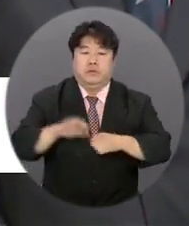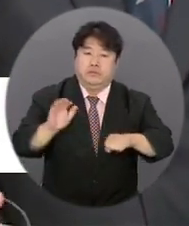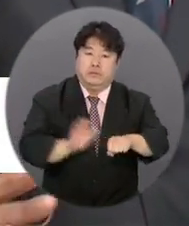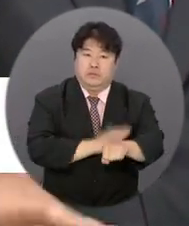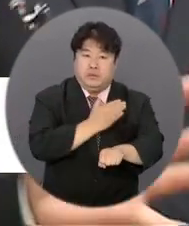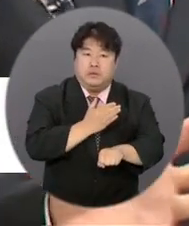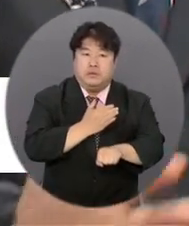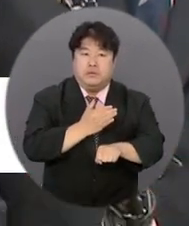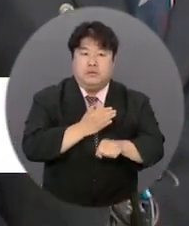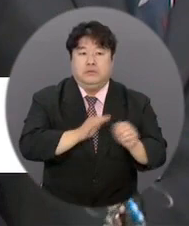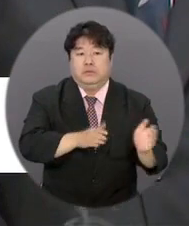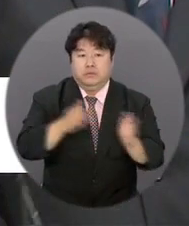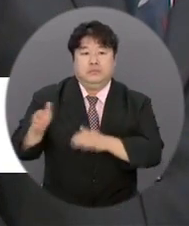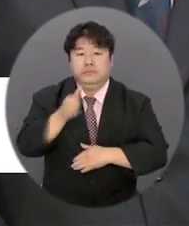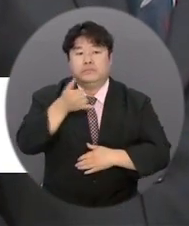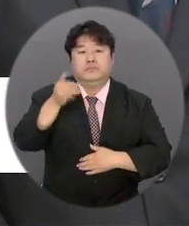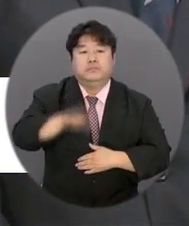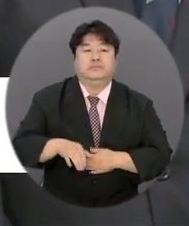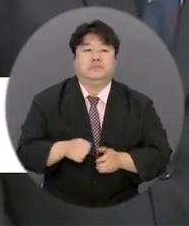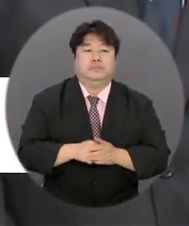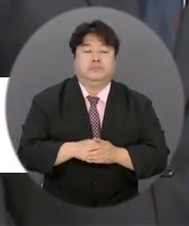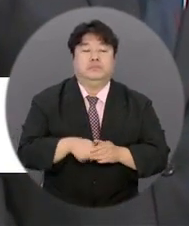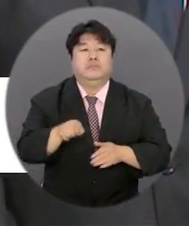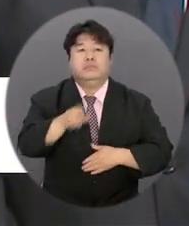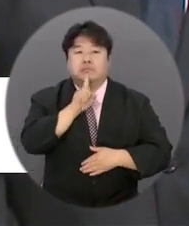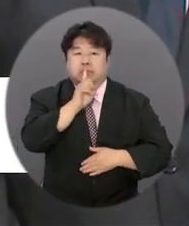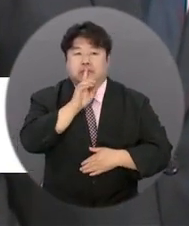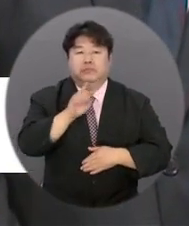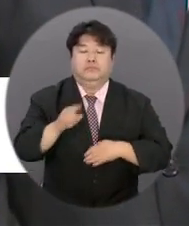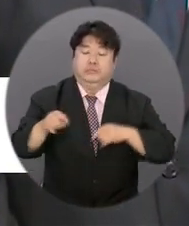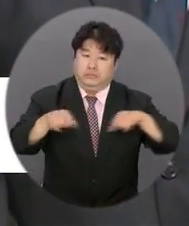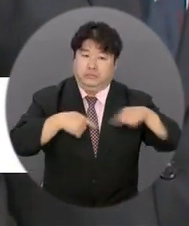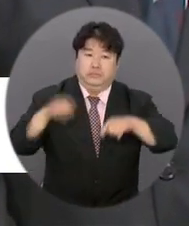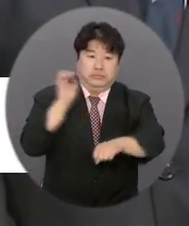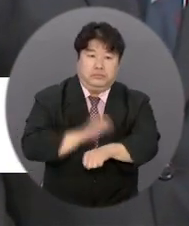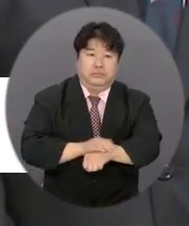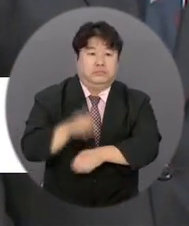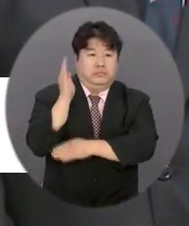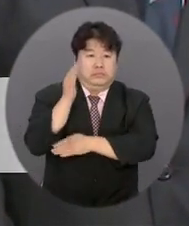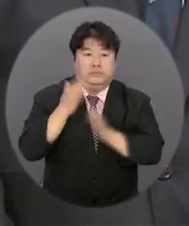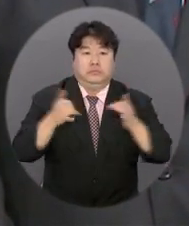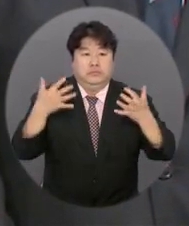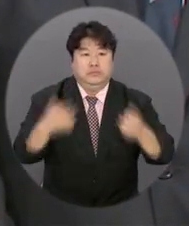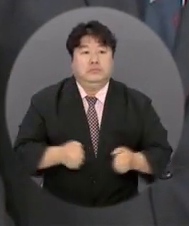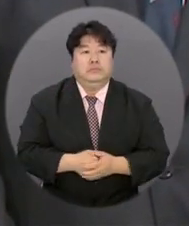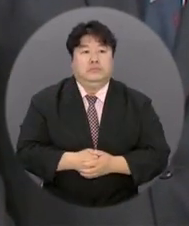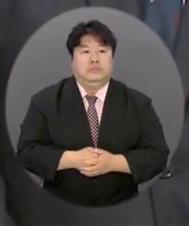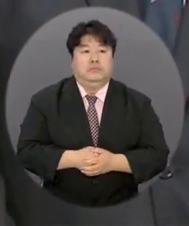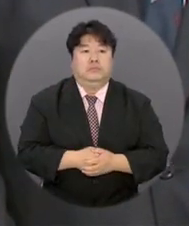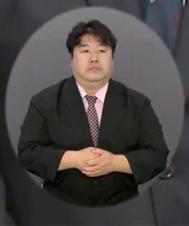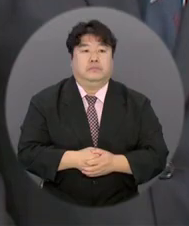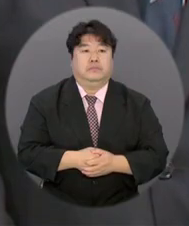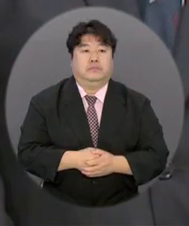잘못한 부분이 이제 그런 부분이 있지만 그야말로 정치는 잘했다고 얘기하는 분들이 많습니다.